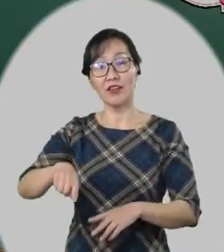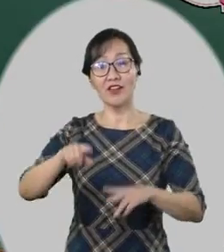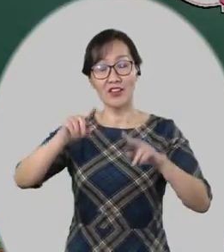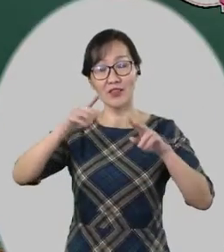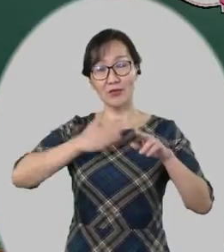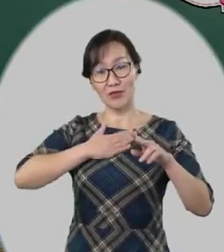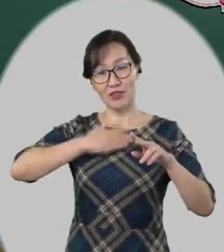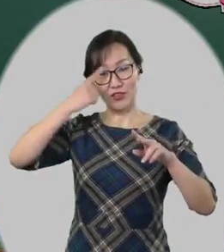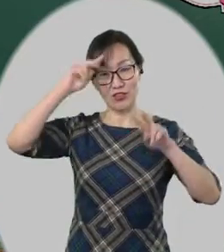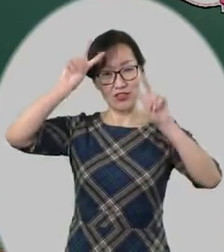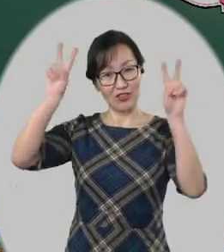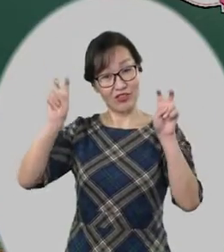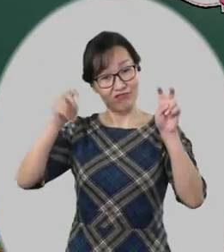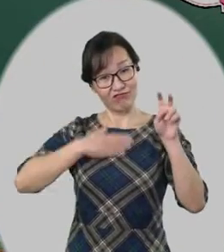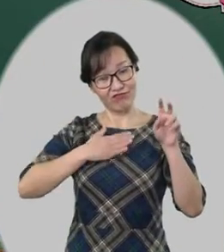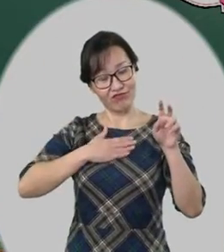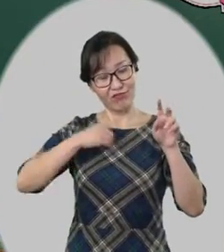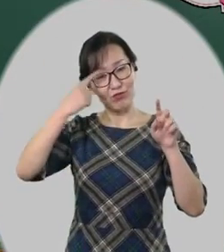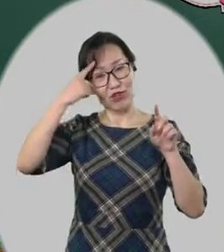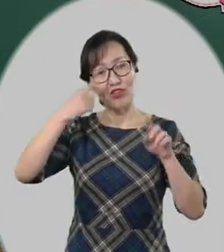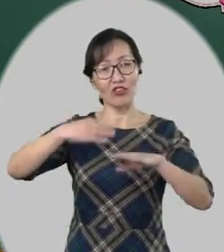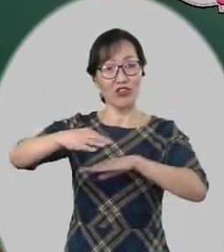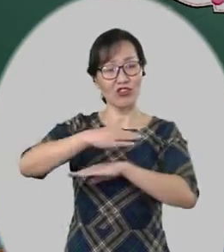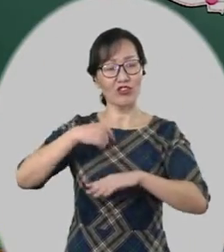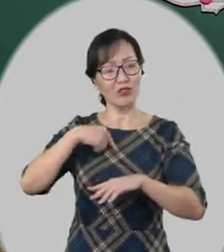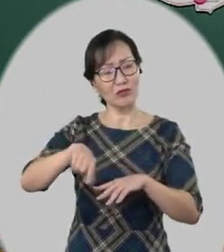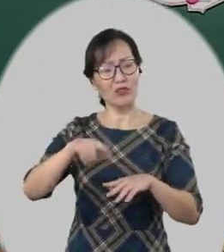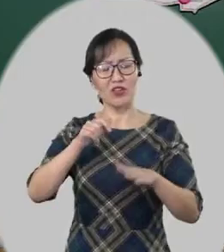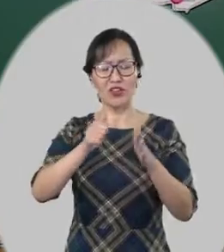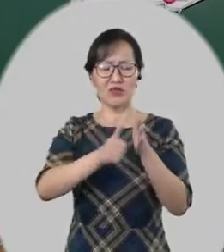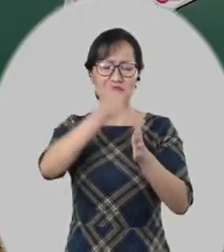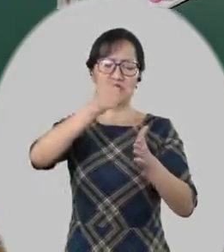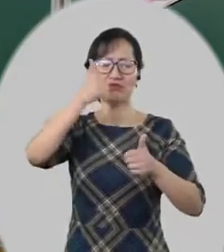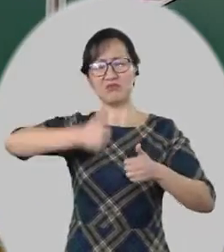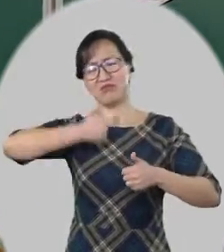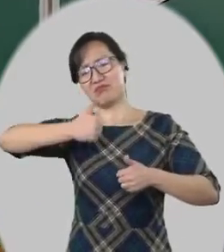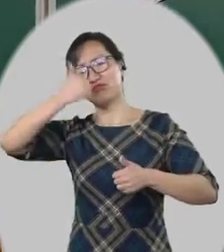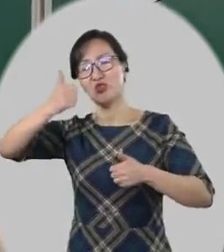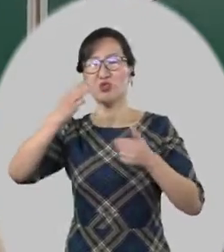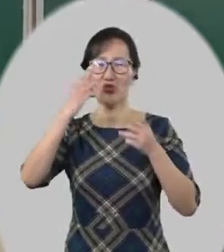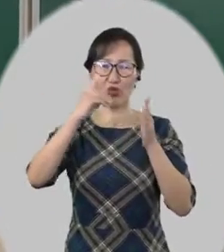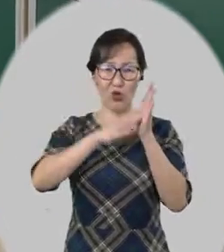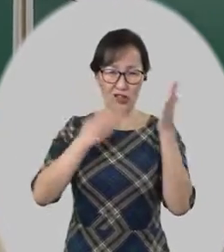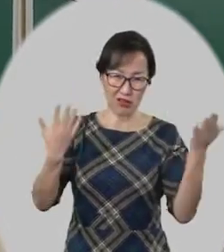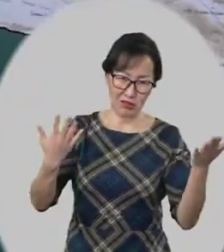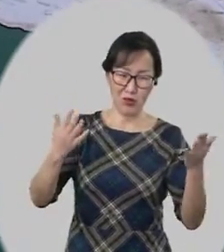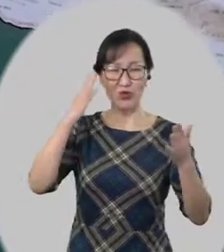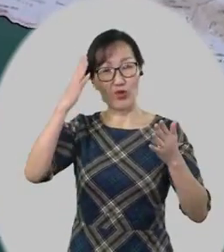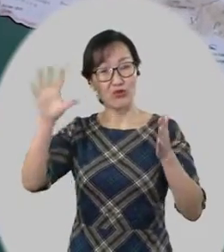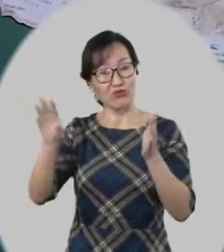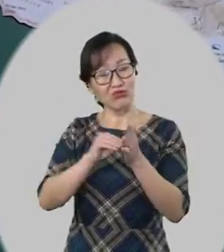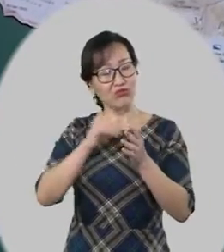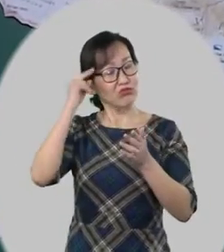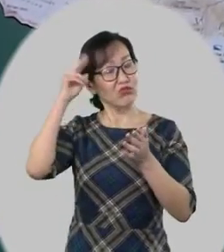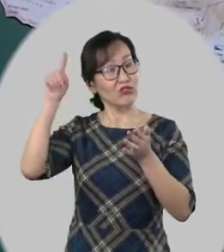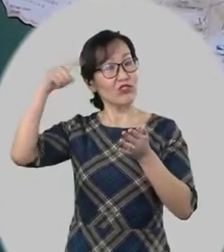орон гэж ярихаар бид нарт олон янзын зүйл бодогддог. Тэгвэл эх орныг маань магтан дуулсан олон янзын шүлэг байдаг. Тэгвэл бүгдээрээ нацагт